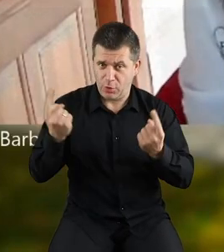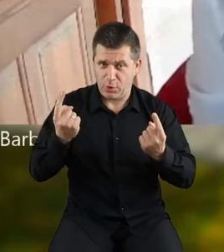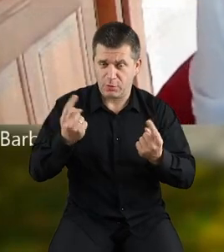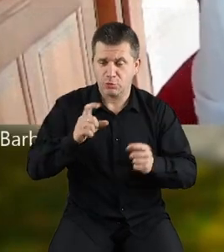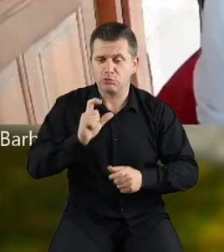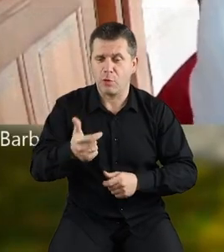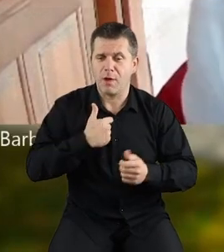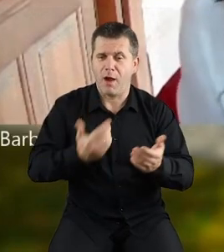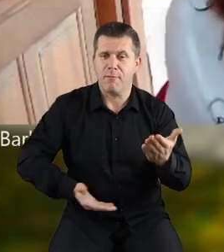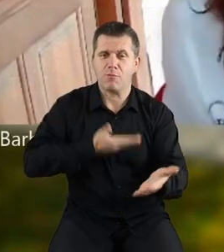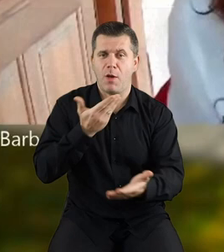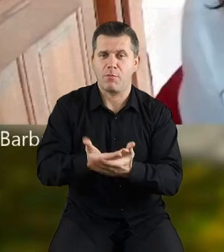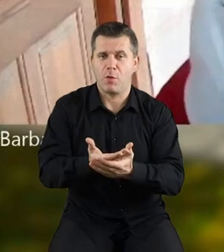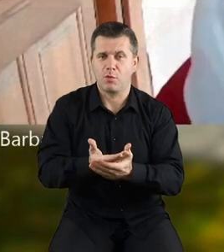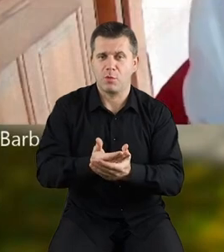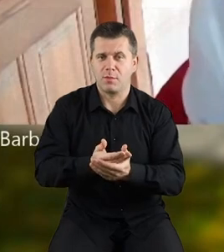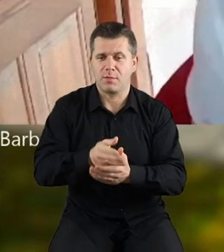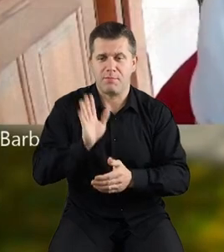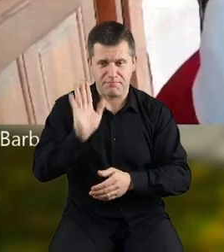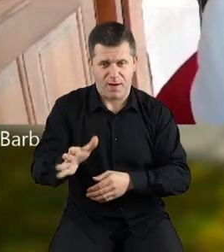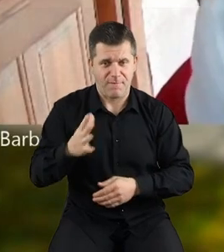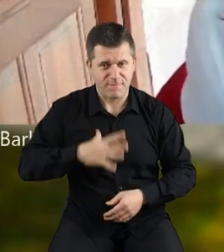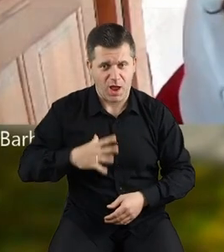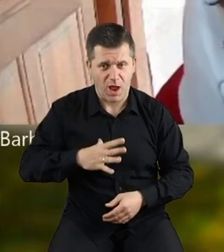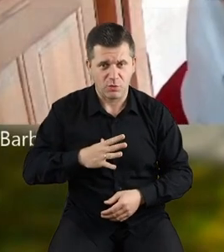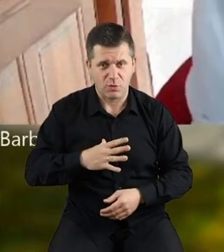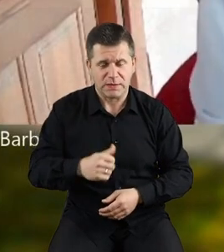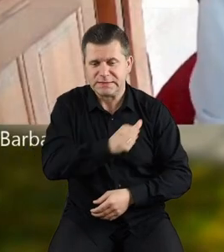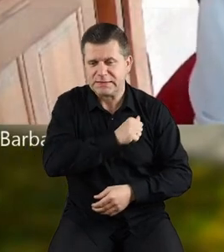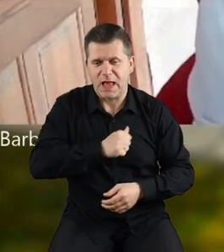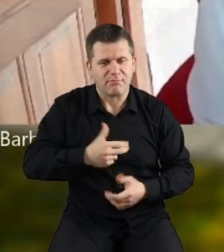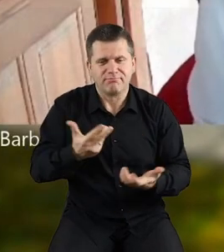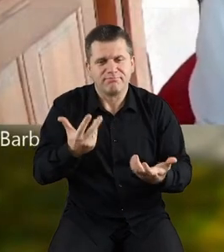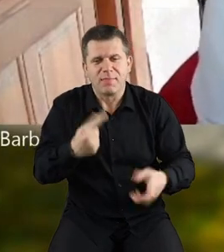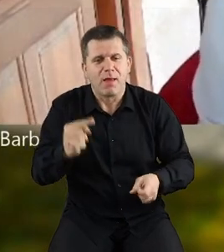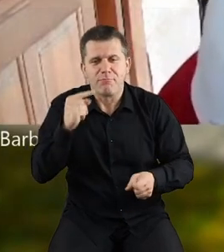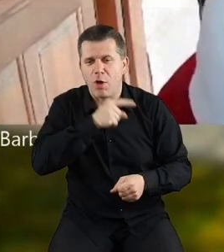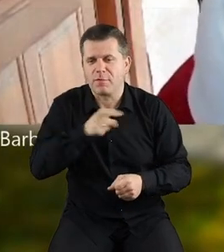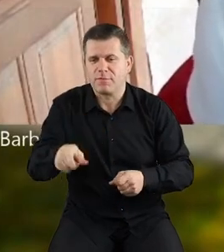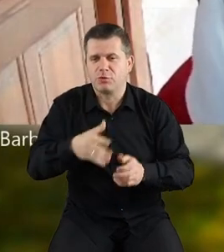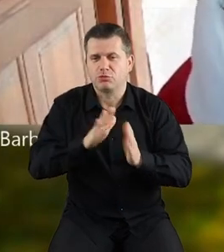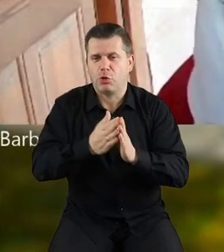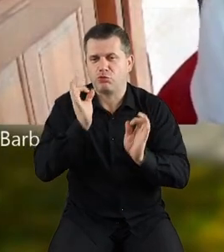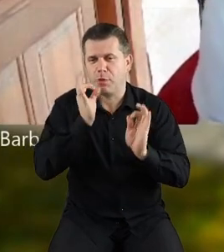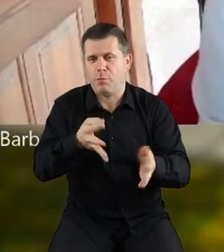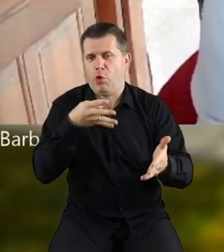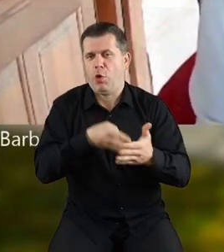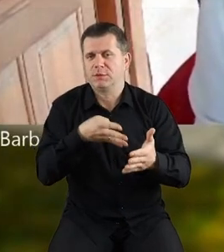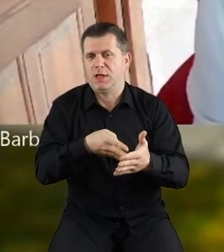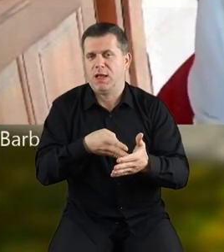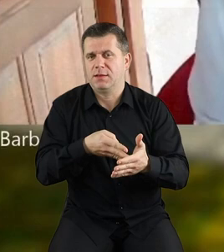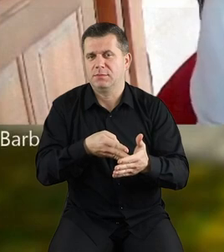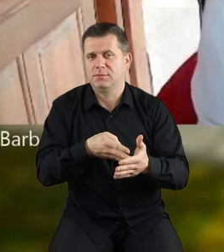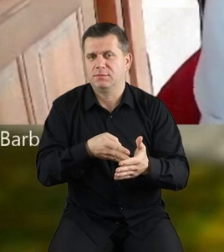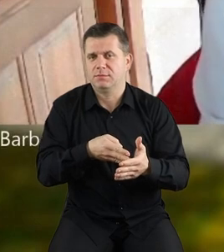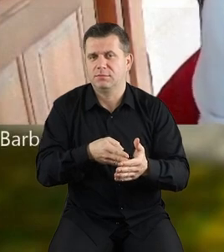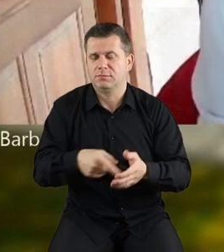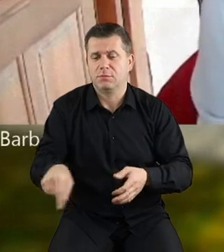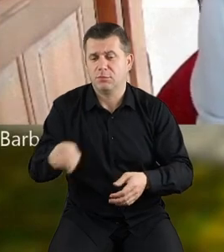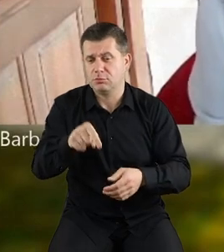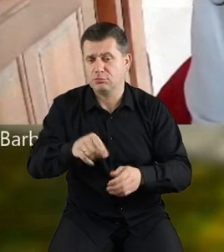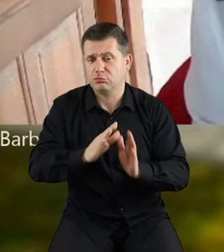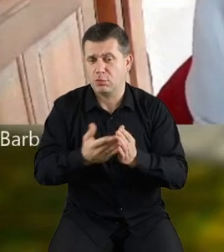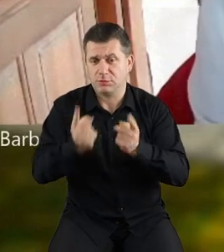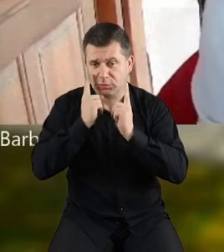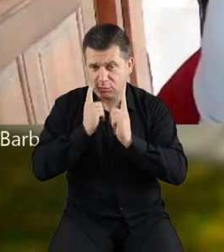czy to, co proponuję, ma literacką wartość. Sama nie potrafiłam tej książki ocenić. No i kiedy